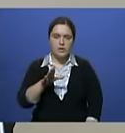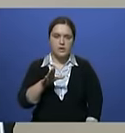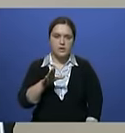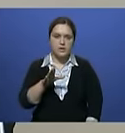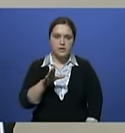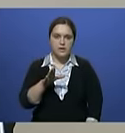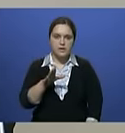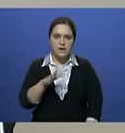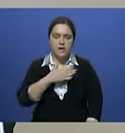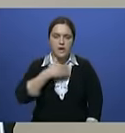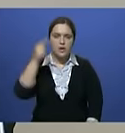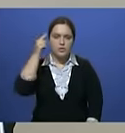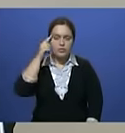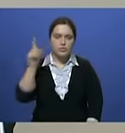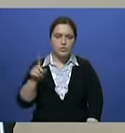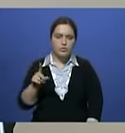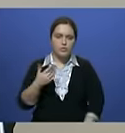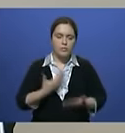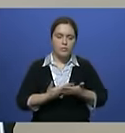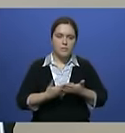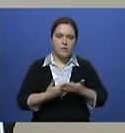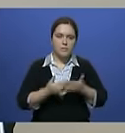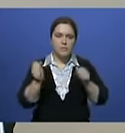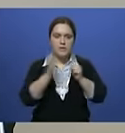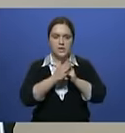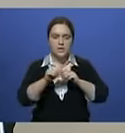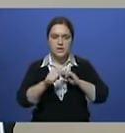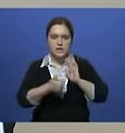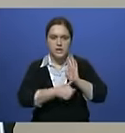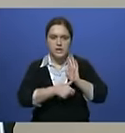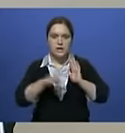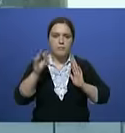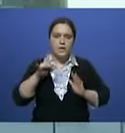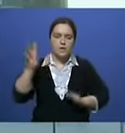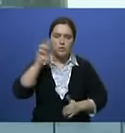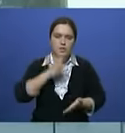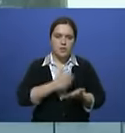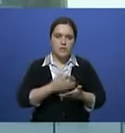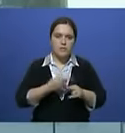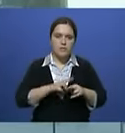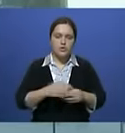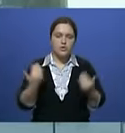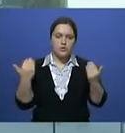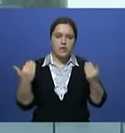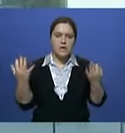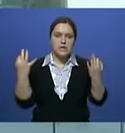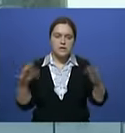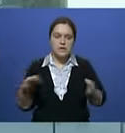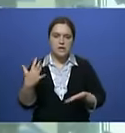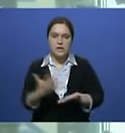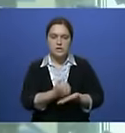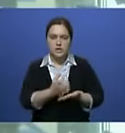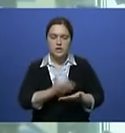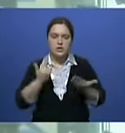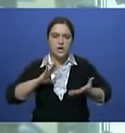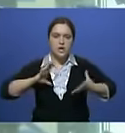неплохо я думаю где-то там 151 милд долларов Наре Независимости донини